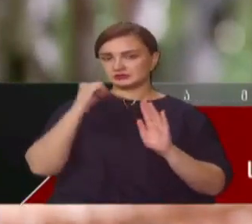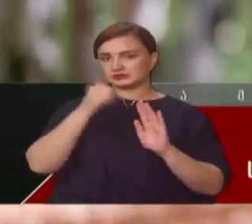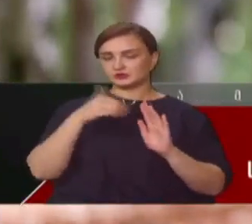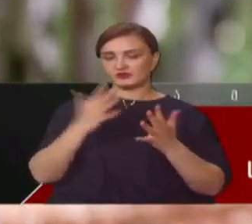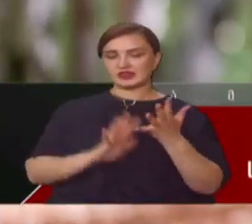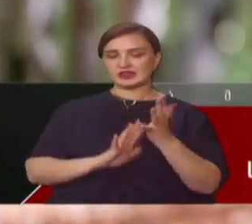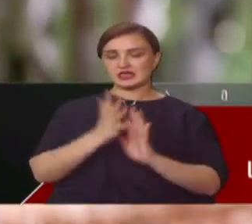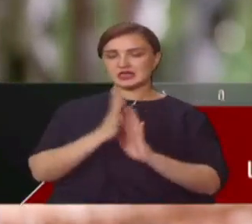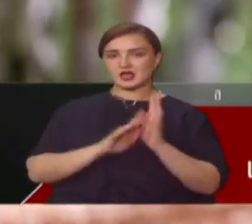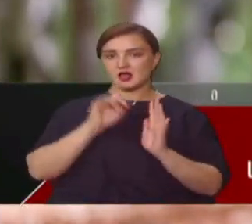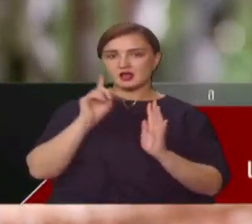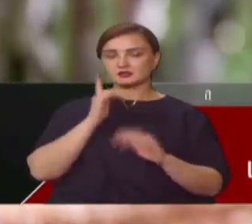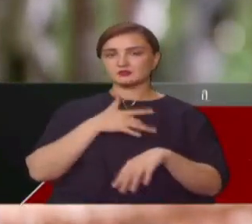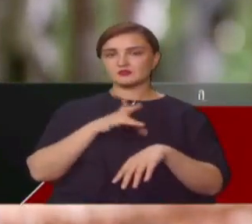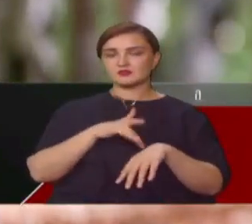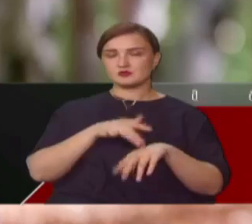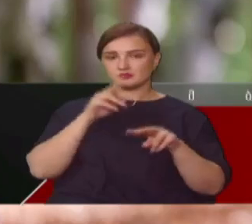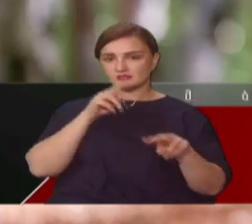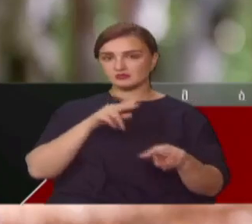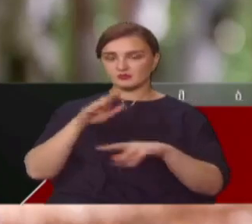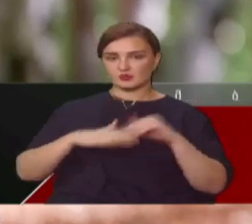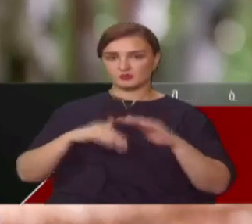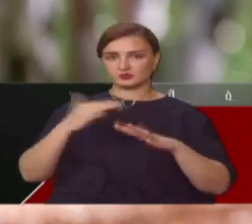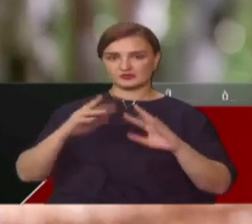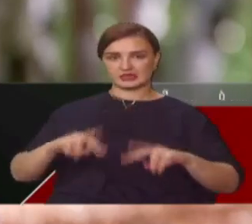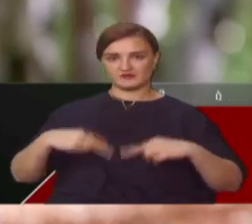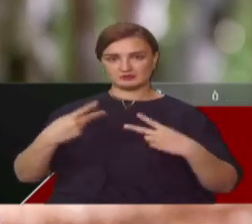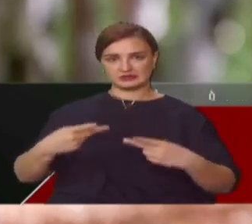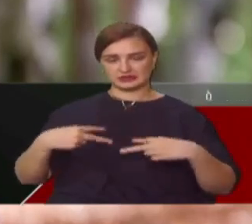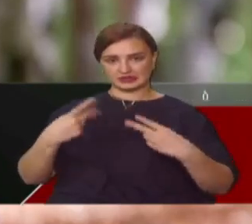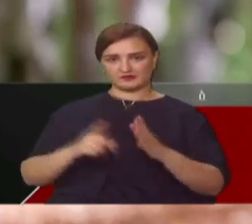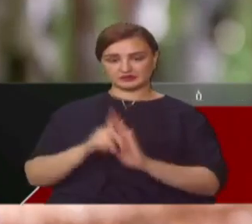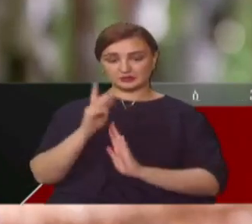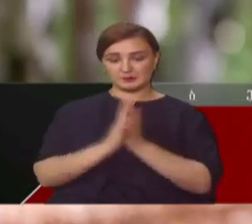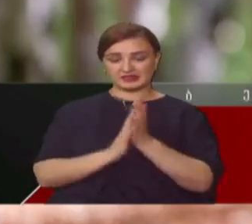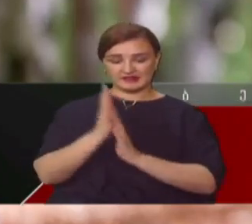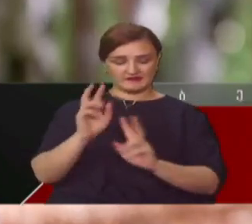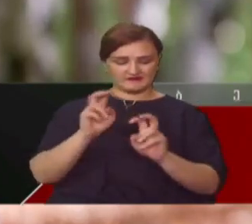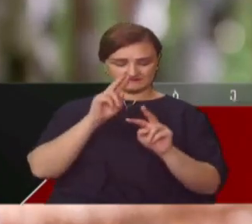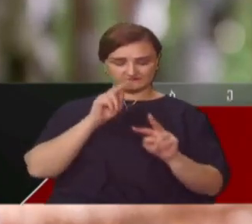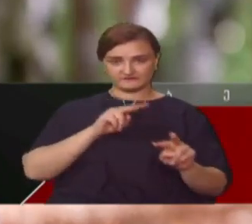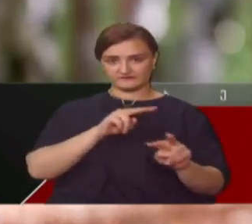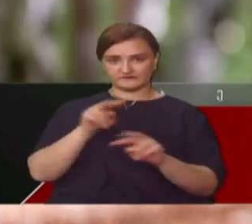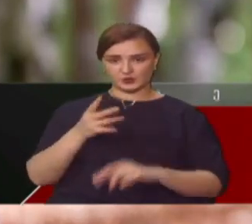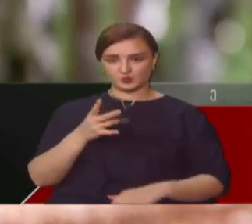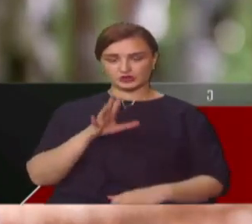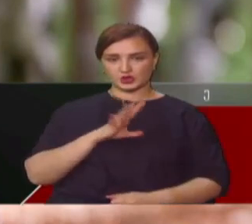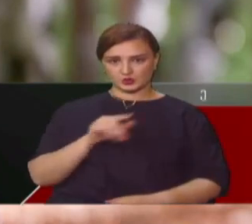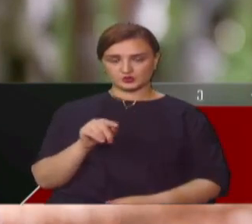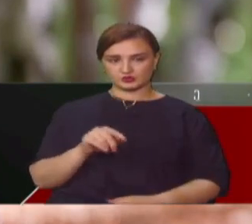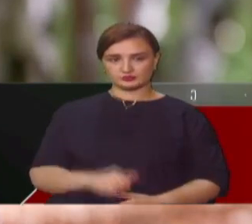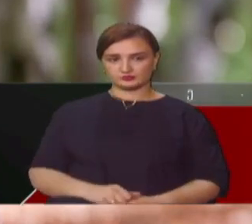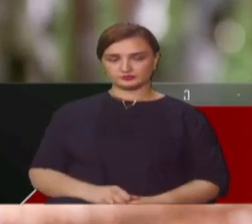ტაქსაციაში გადამზადება, ვინაიდან პროფესია, ასე ვთქვათ, მეტყევეობის დარგში განროგანმოვა ზოგადად და იყოს